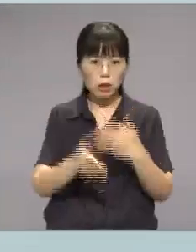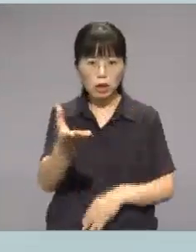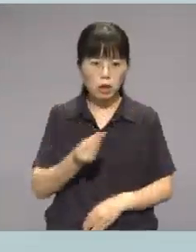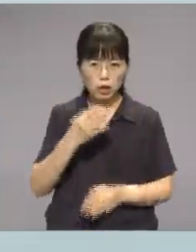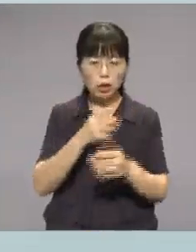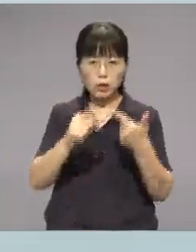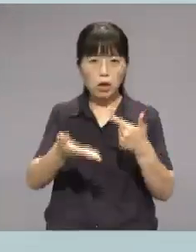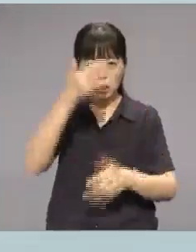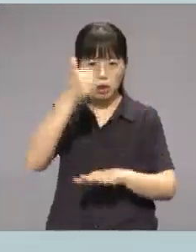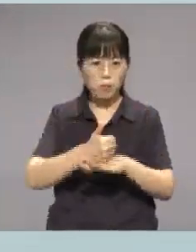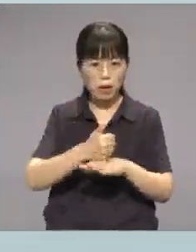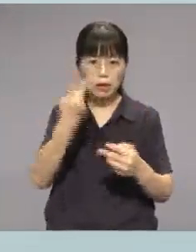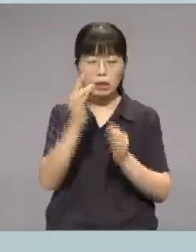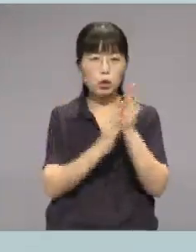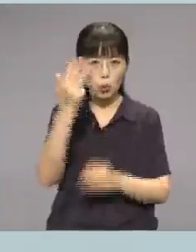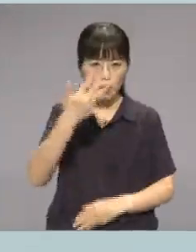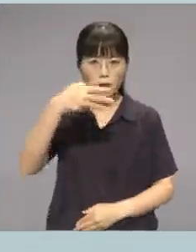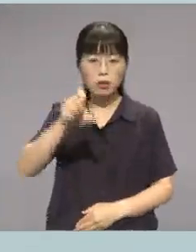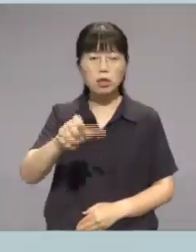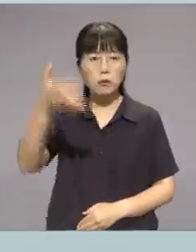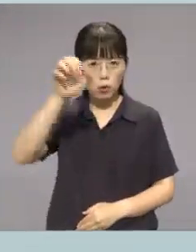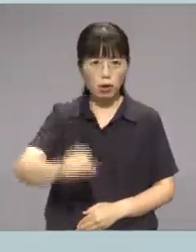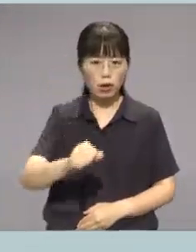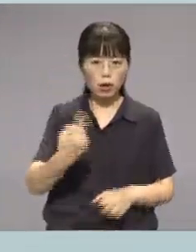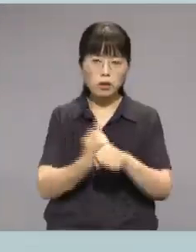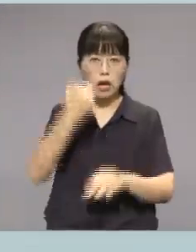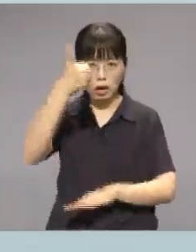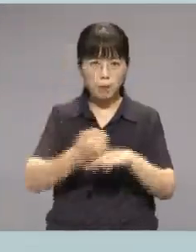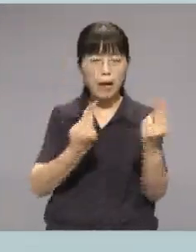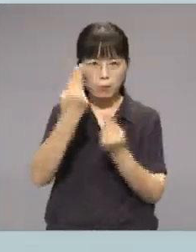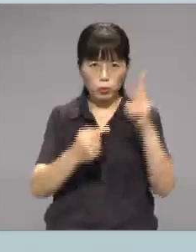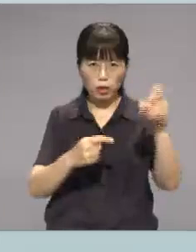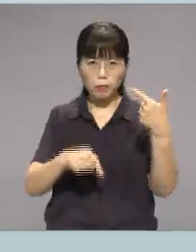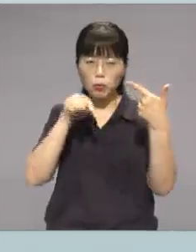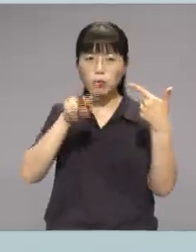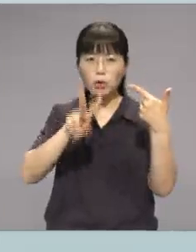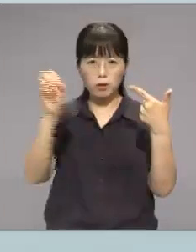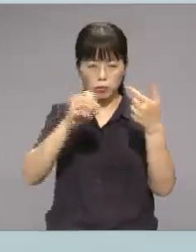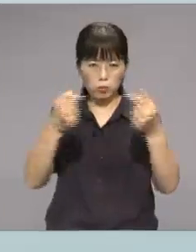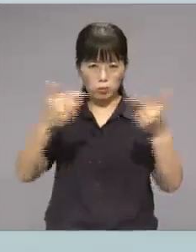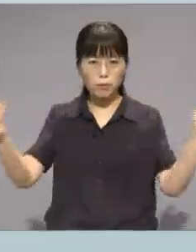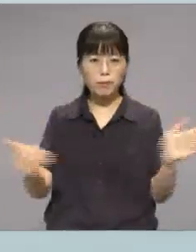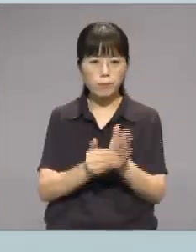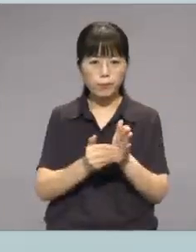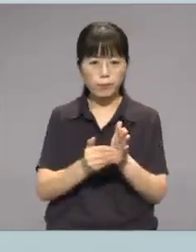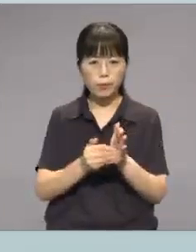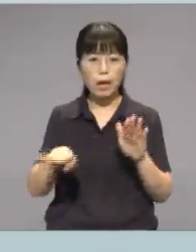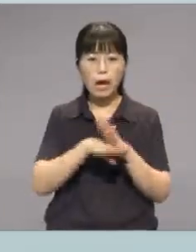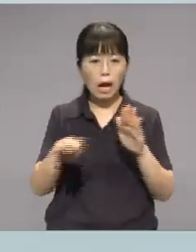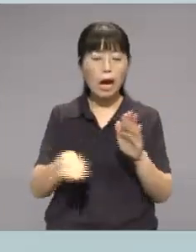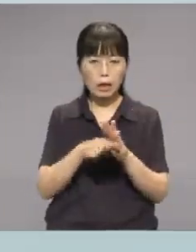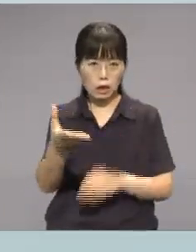상반기말 기준 2조 875억원 지난해 말보다 무려 16.2% 늘었습니다